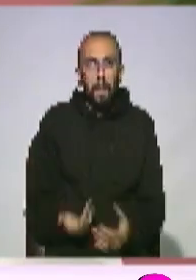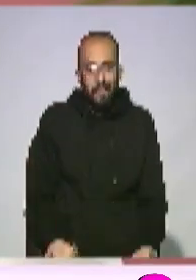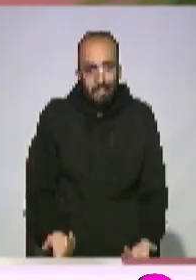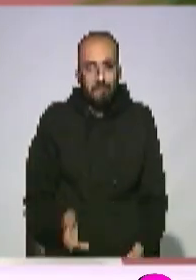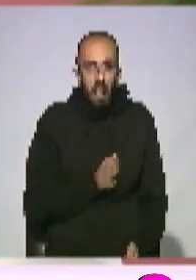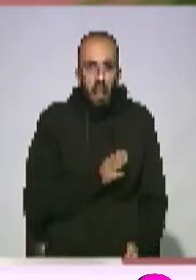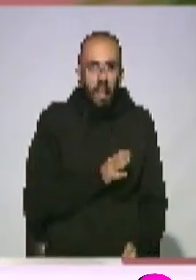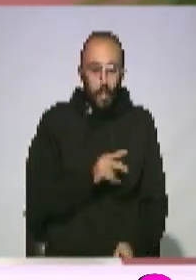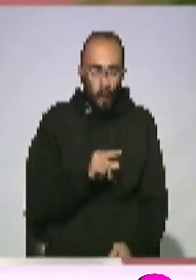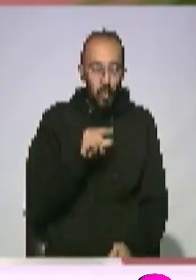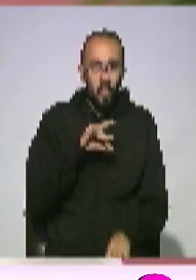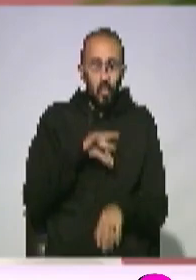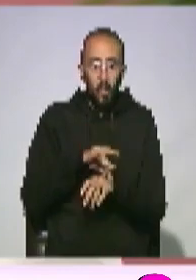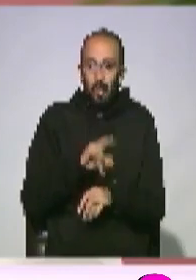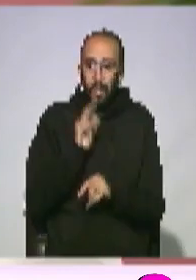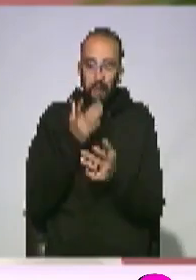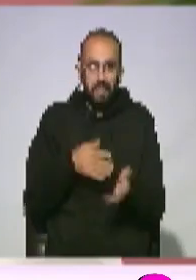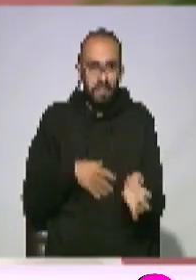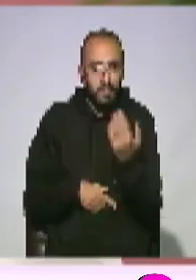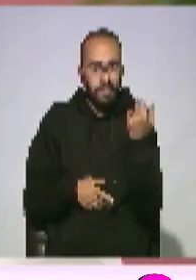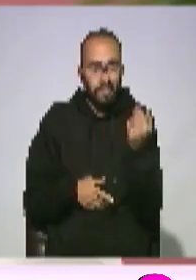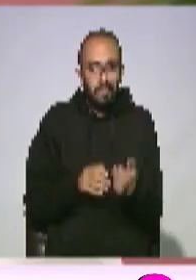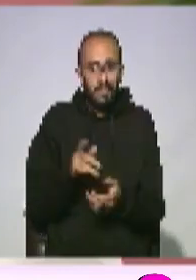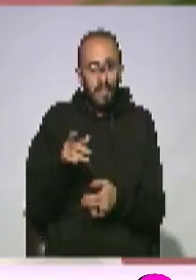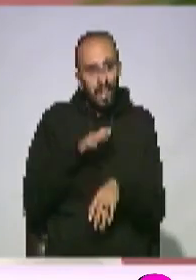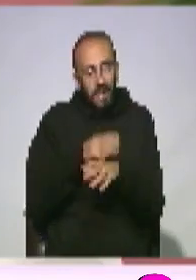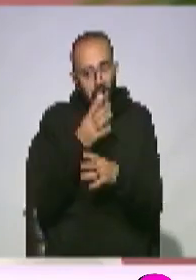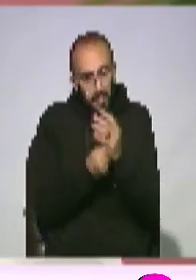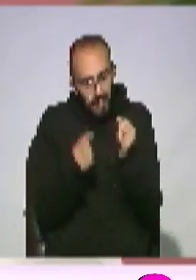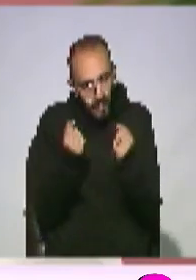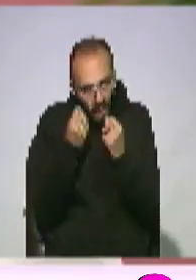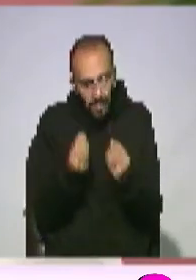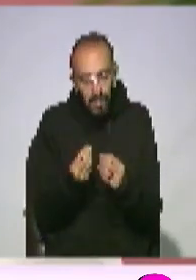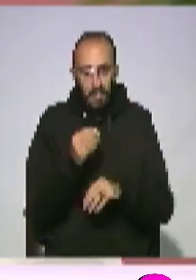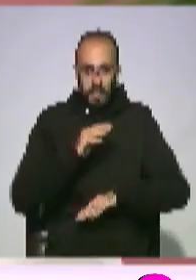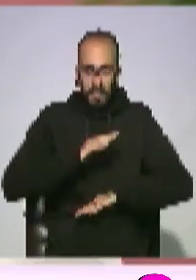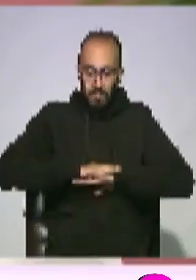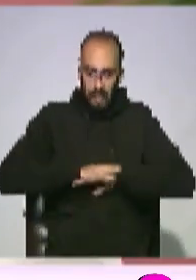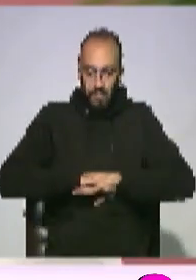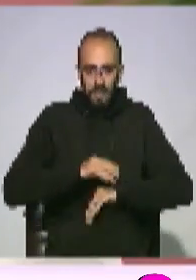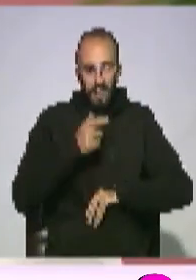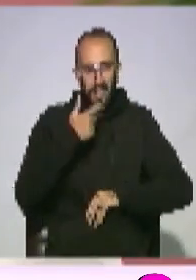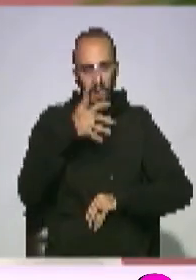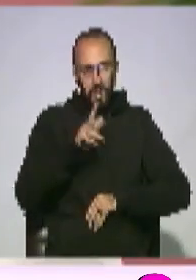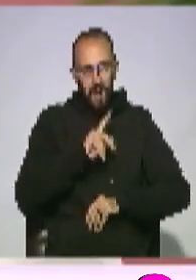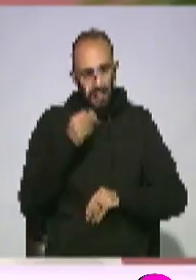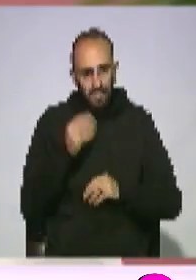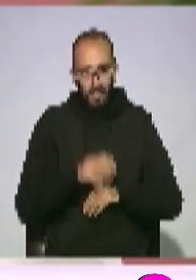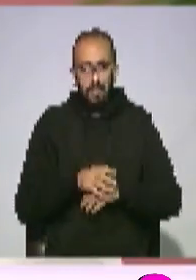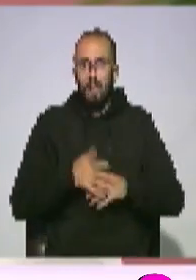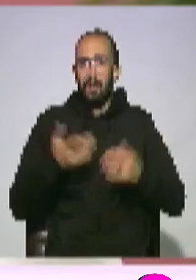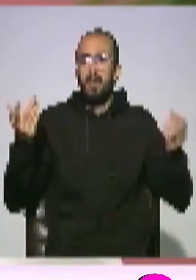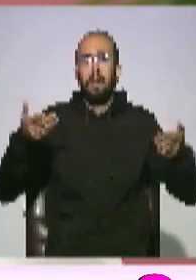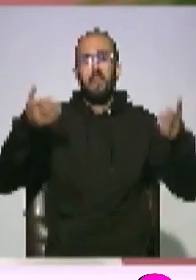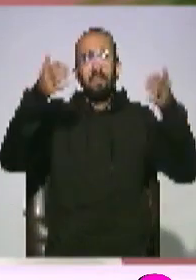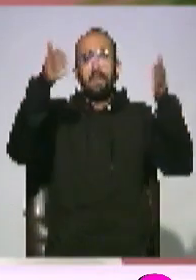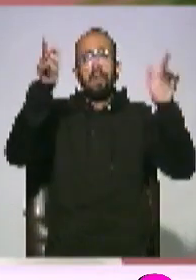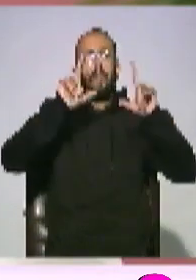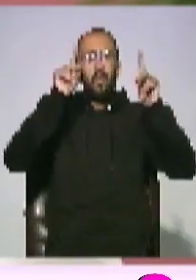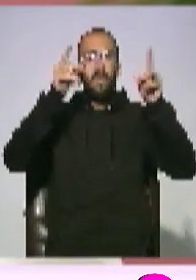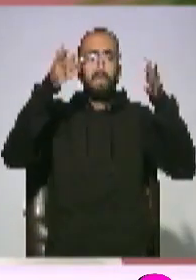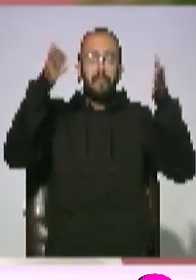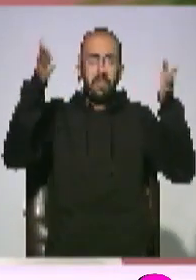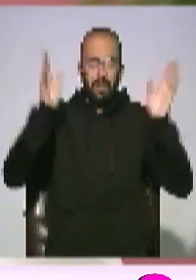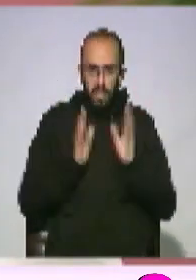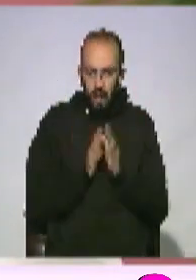اصعب. ان انا اقنع ابني يا حبيبي ذاكر، يا حبيبي خليك مهذب، يا حبيبي بلاش الالفاظ دي، يقول لك ما طول النهار بيقولوها في التلفزيون،